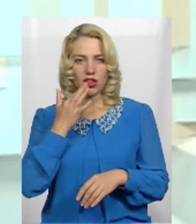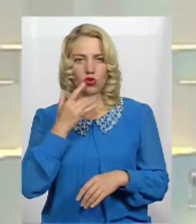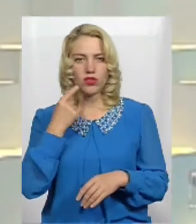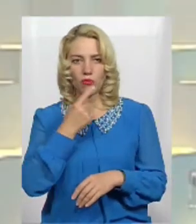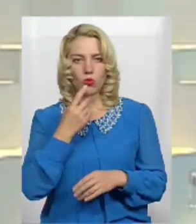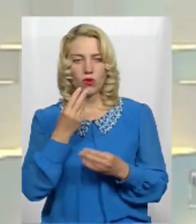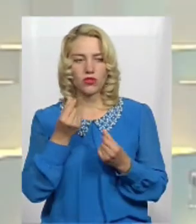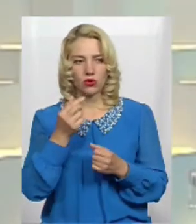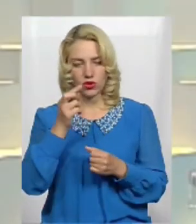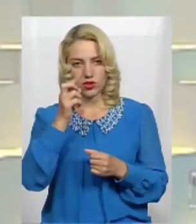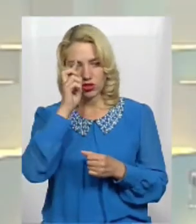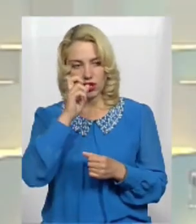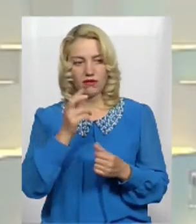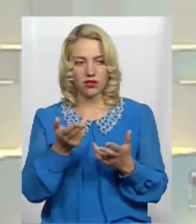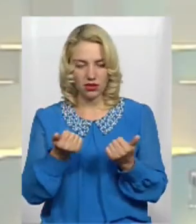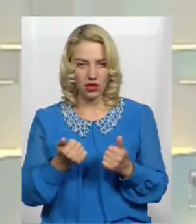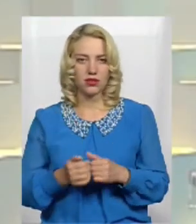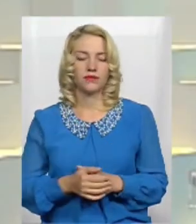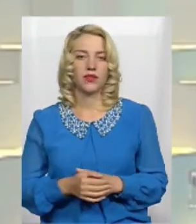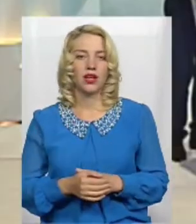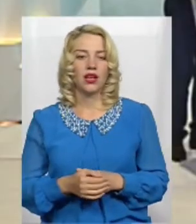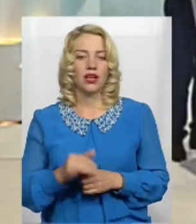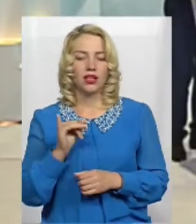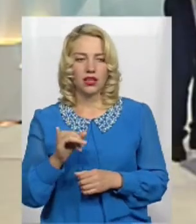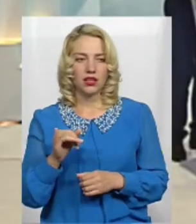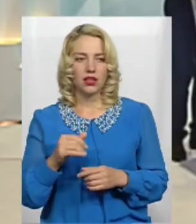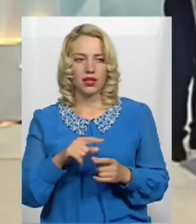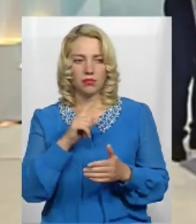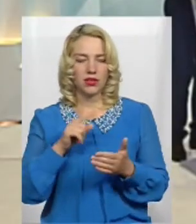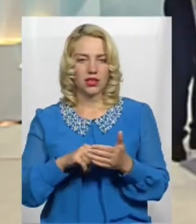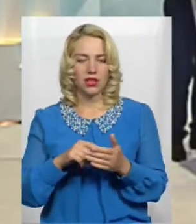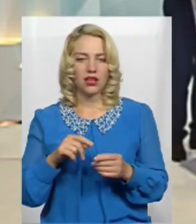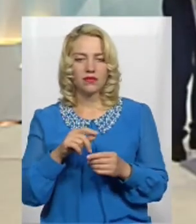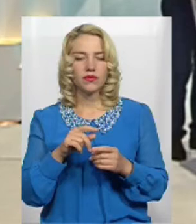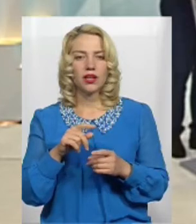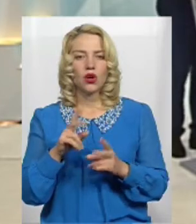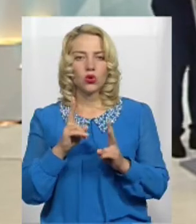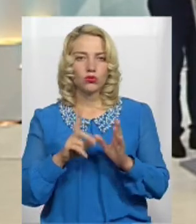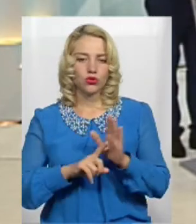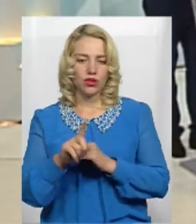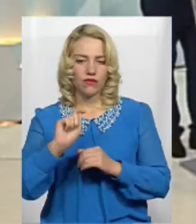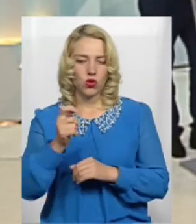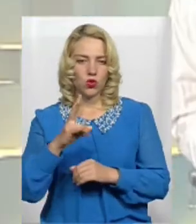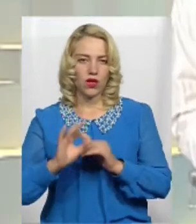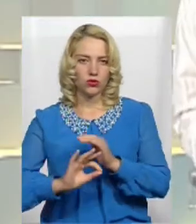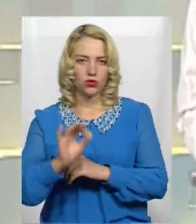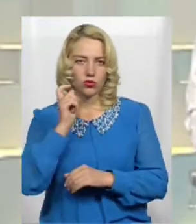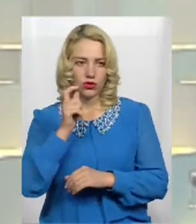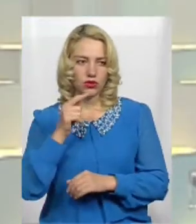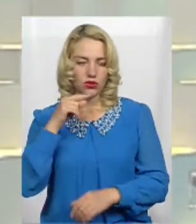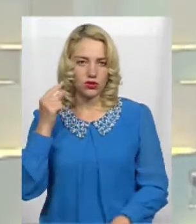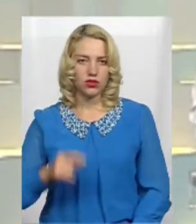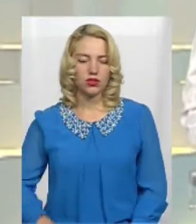мову? Так. Так. І питання спільне для всіх кандидатів. Хто розпочав війну на сході України?